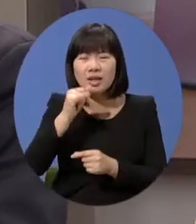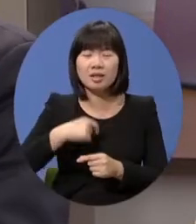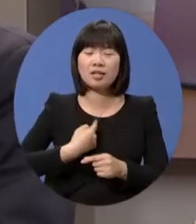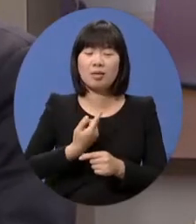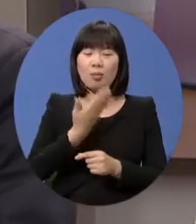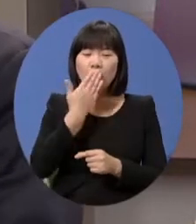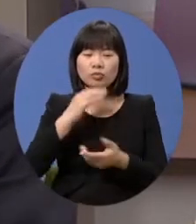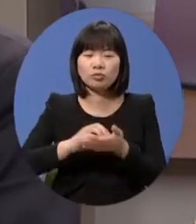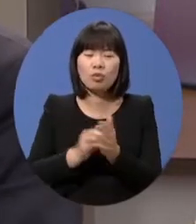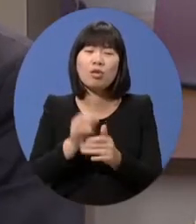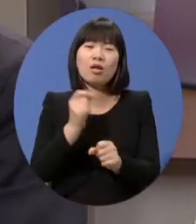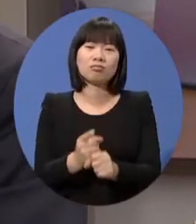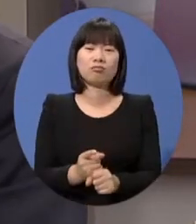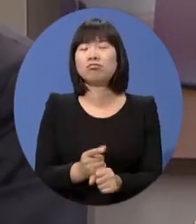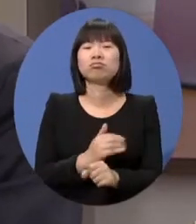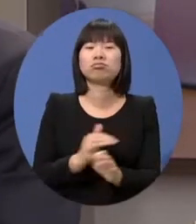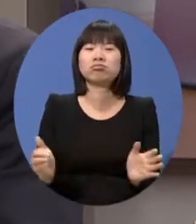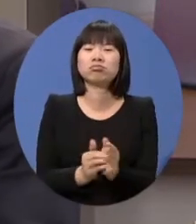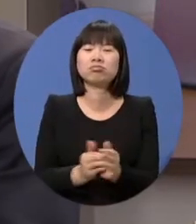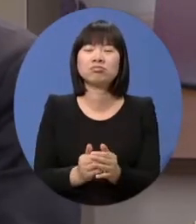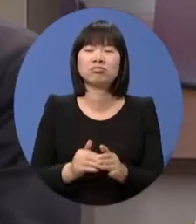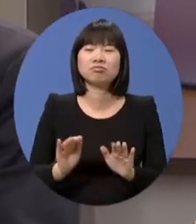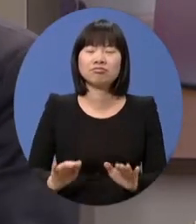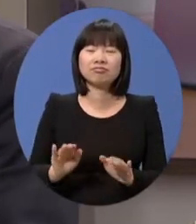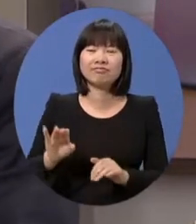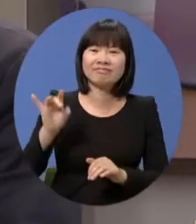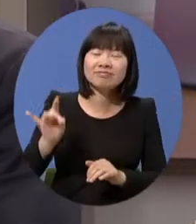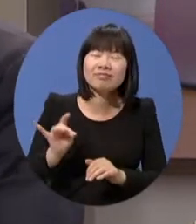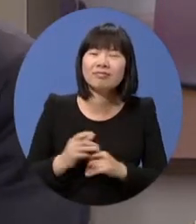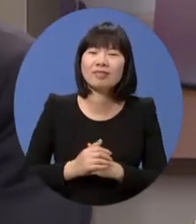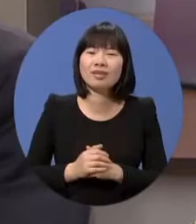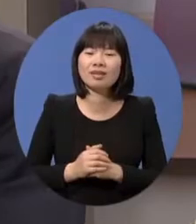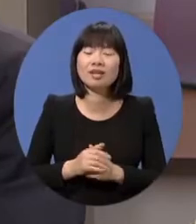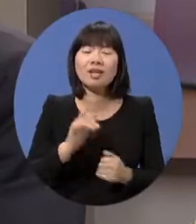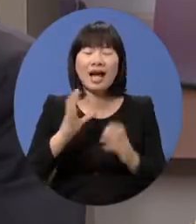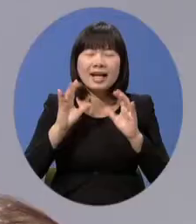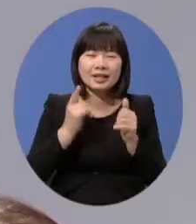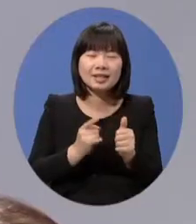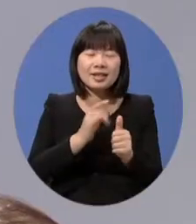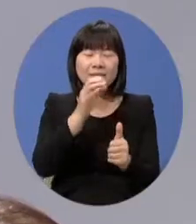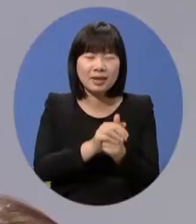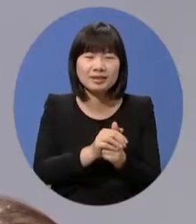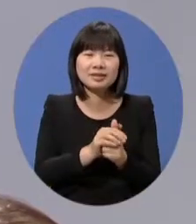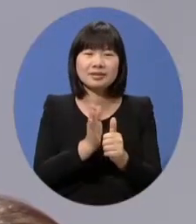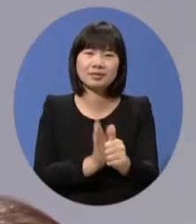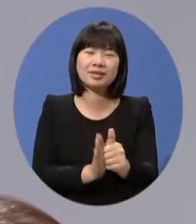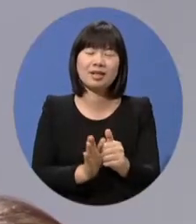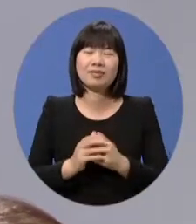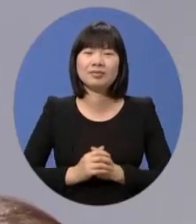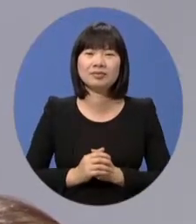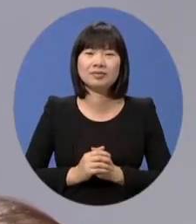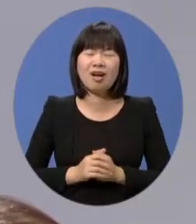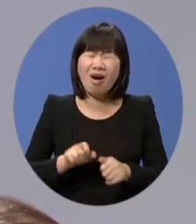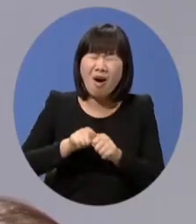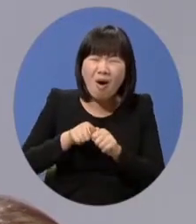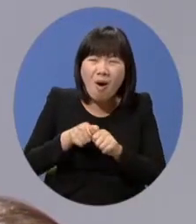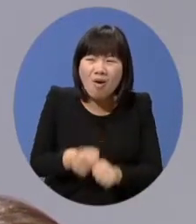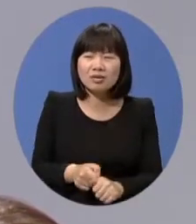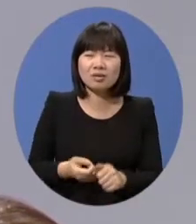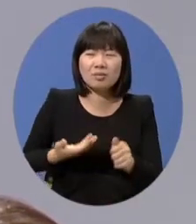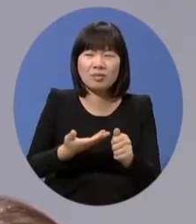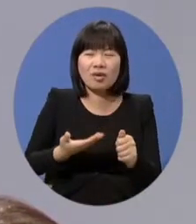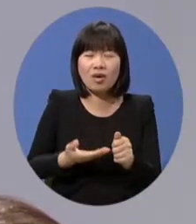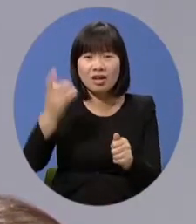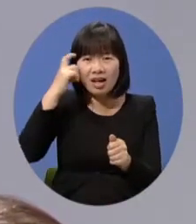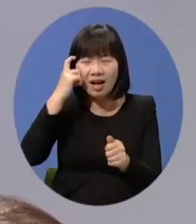먹을 만큼 양을 이미 먹고 있는 애입니다. 그러면 일단은 얘 같은 경우도 맡겨야 돼요, 얘한테. 네. 많이 나가는 애를 갖다 억지로 먹이려고 그러면 결국은